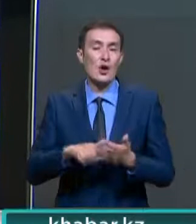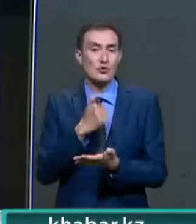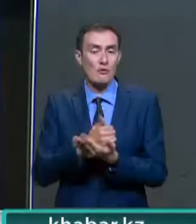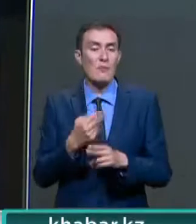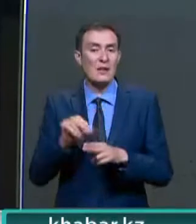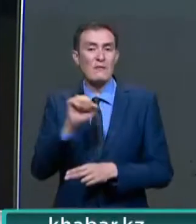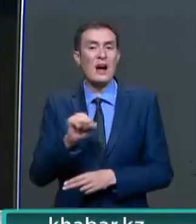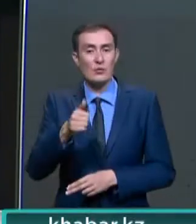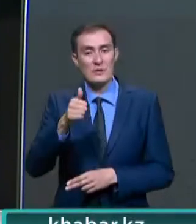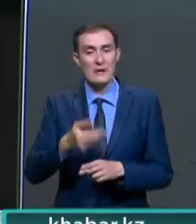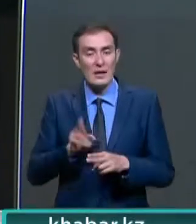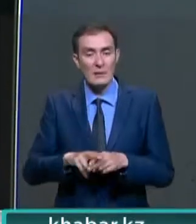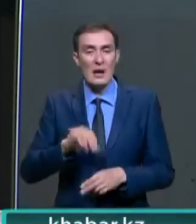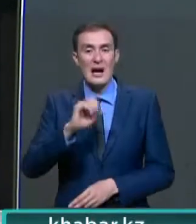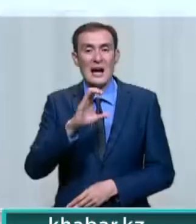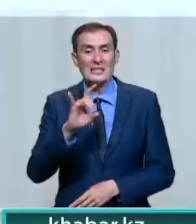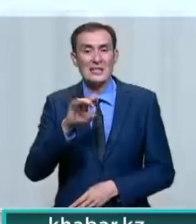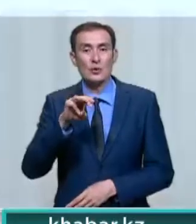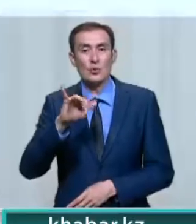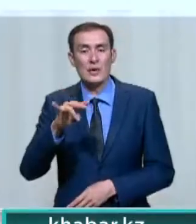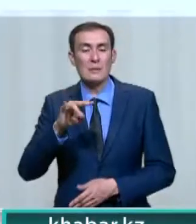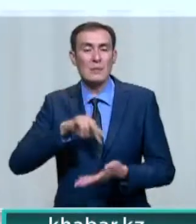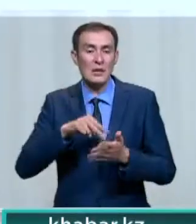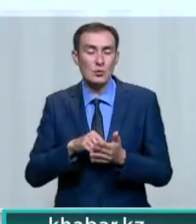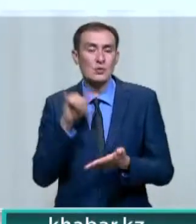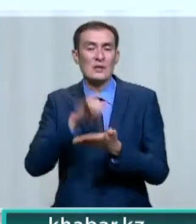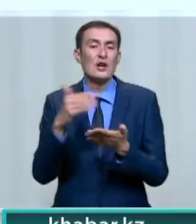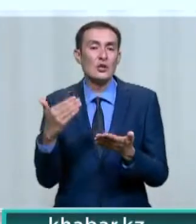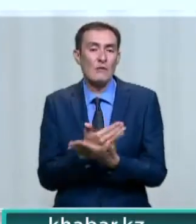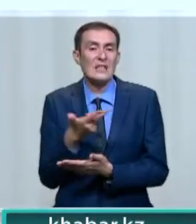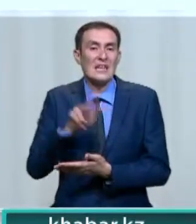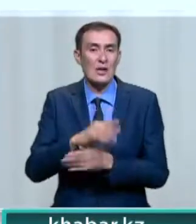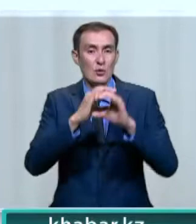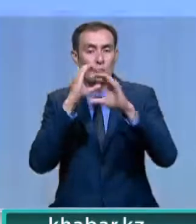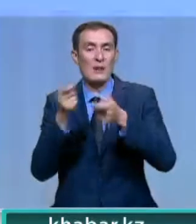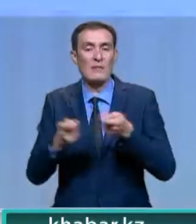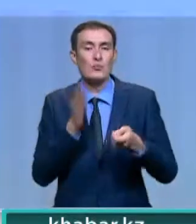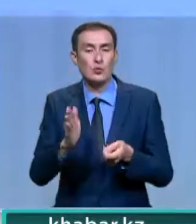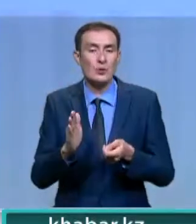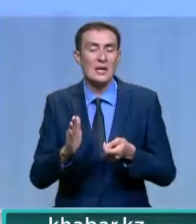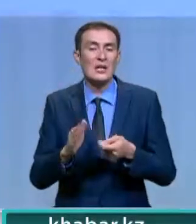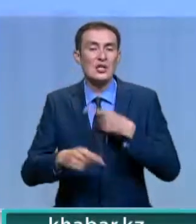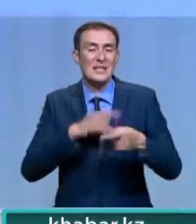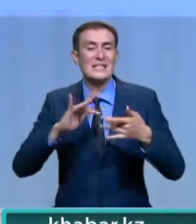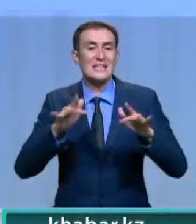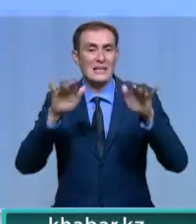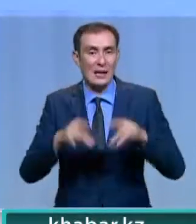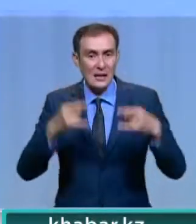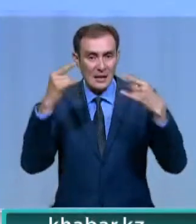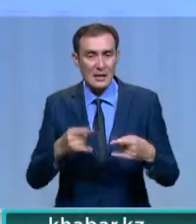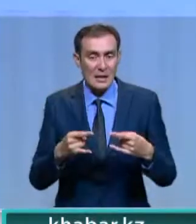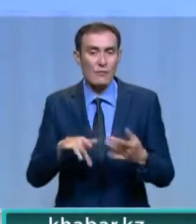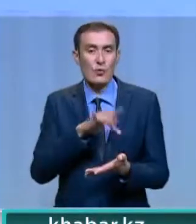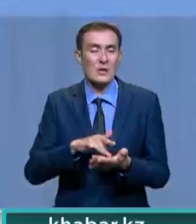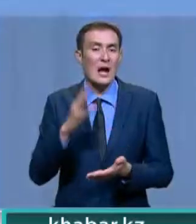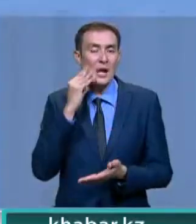Поэтому уже в августе этого года в Ассы-Тургенской обсерватории планируют установить 3 новых телескопа. Они будут управляться дистанционно, а вся информация обрабатываться в Алматы, в